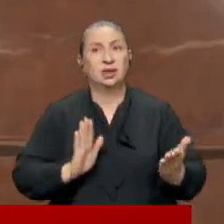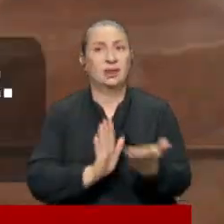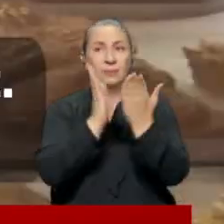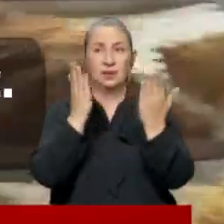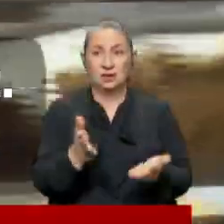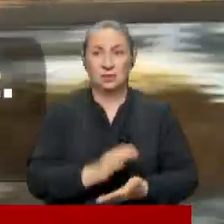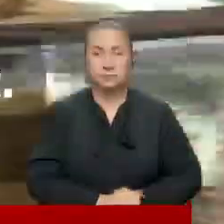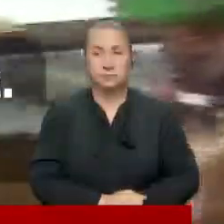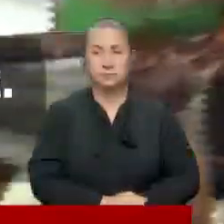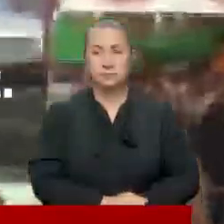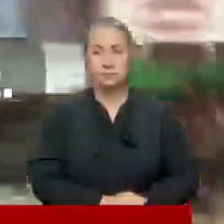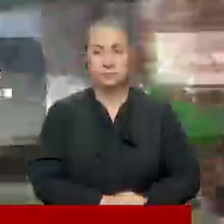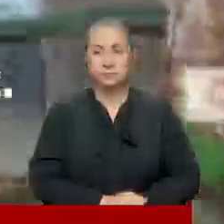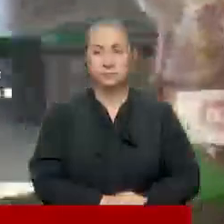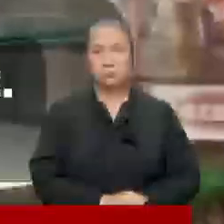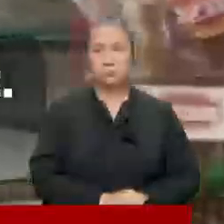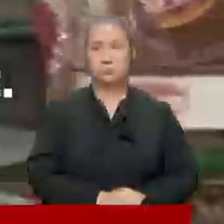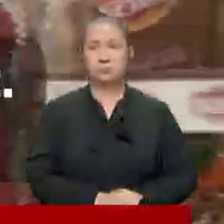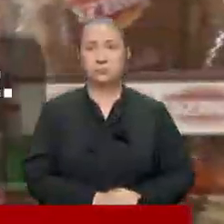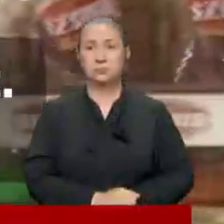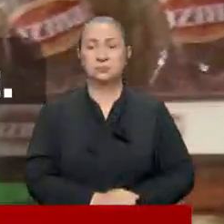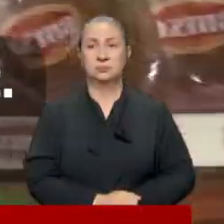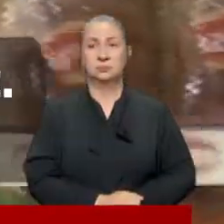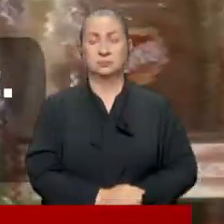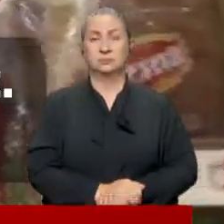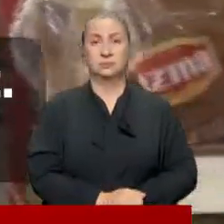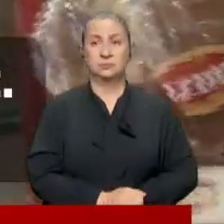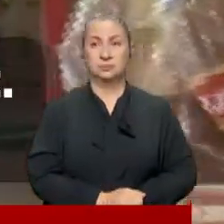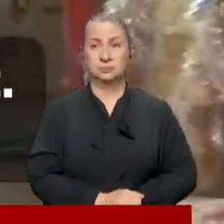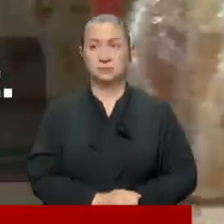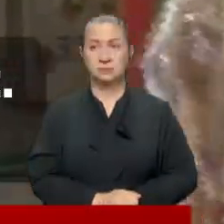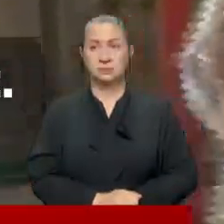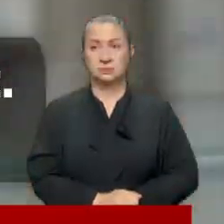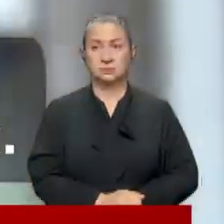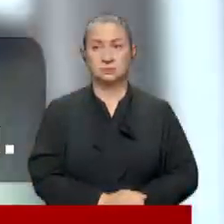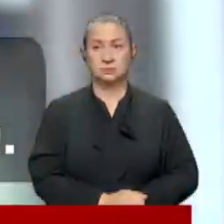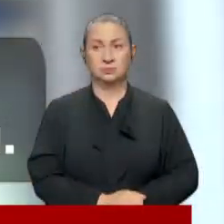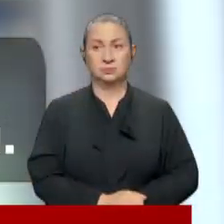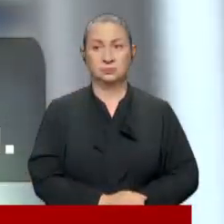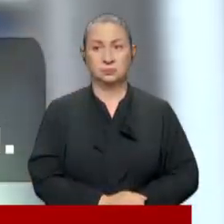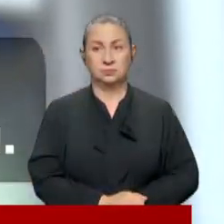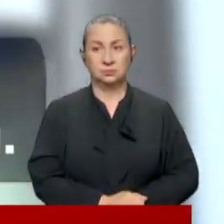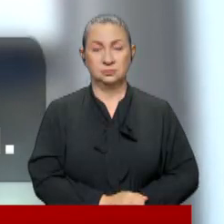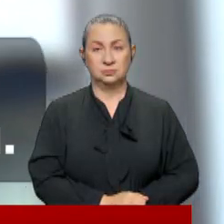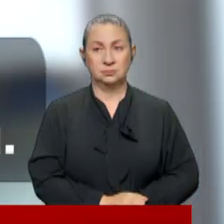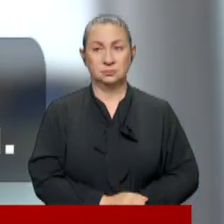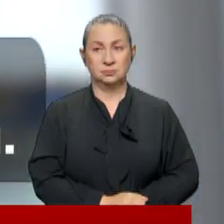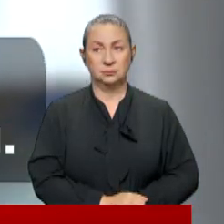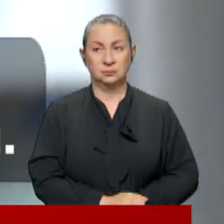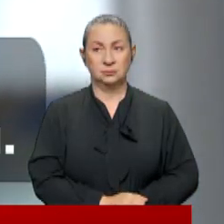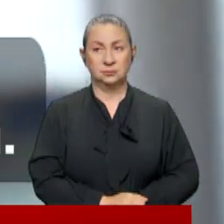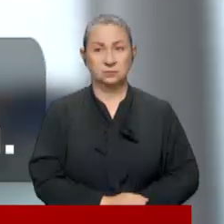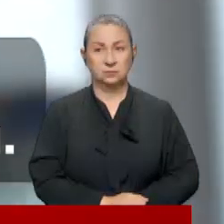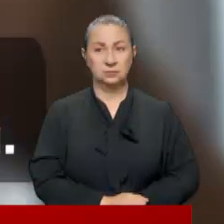gösterdi. Bu fiyatı öyle sormuyorsunuz. Fatura istemiyorsunuz. Haklısın. Gelmesi fırıncının başına bela. 20 gün önce 450 lira aldığım un